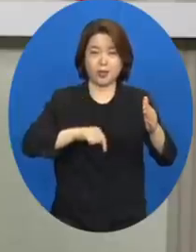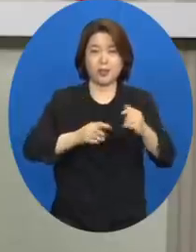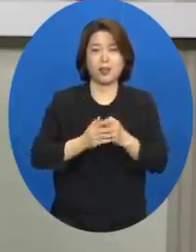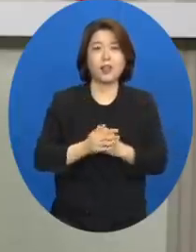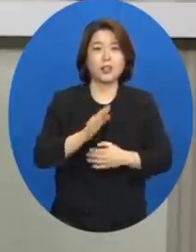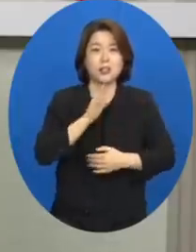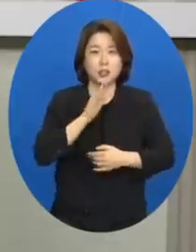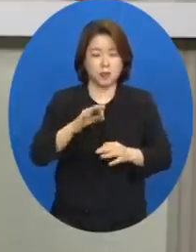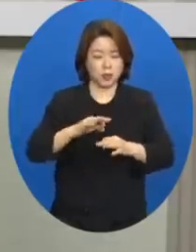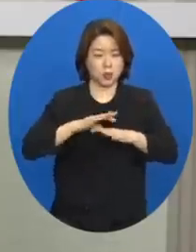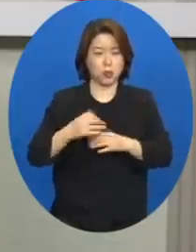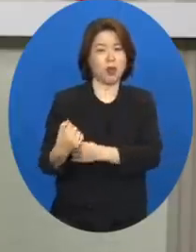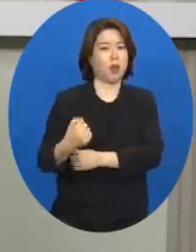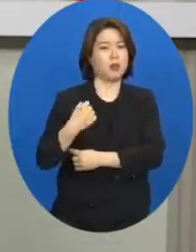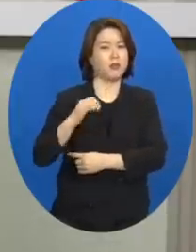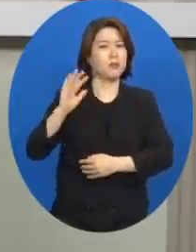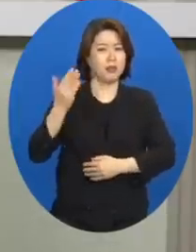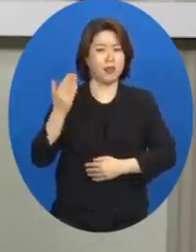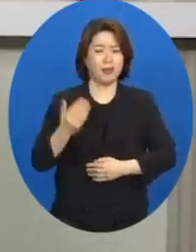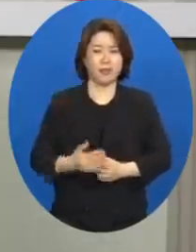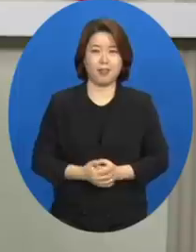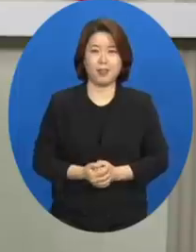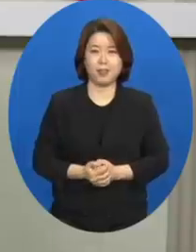정말 놀라운 힘이 됩니다